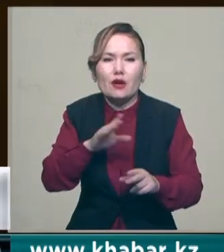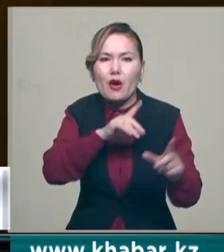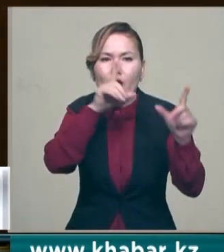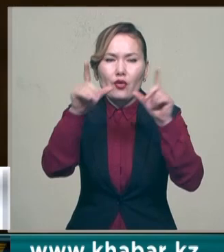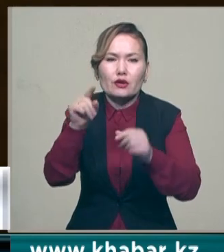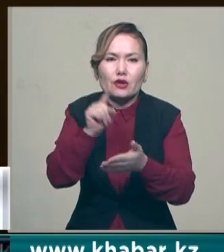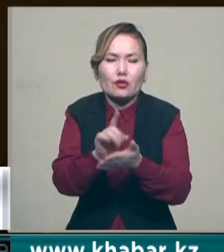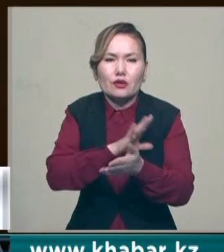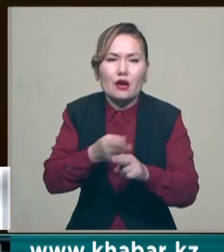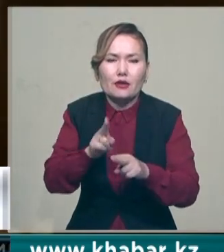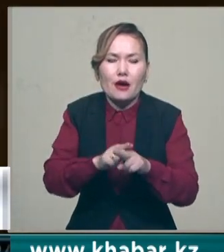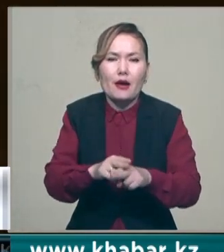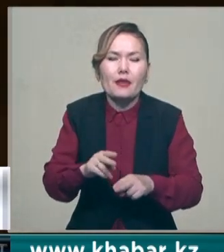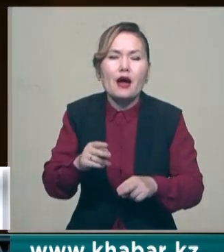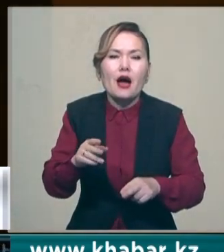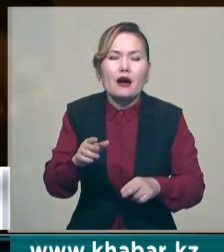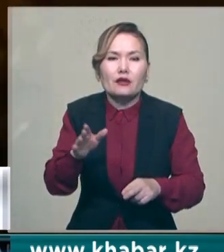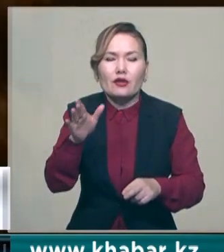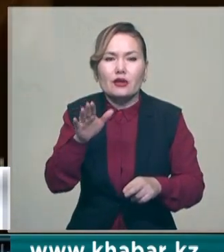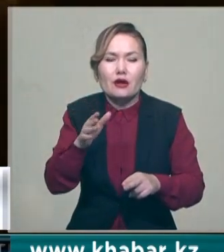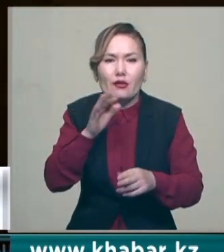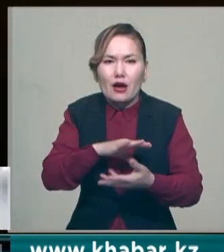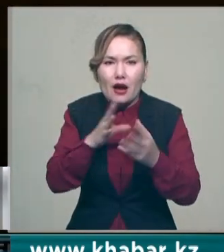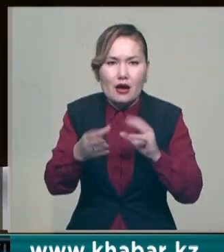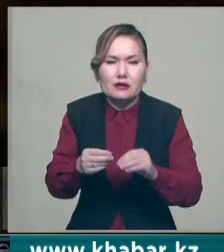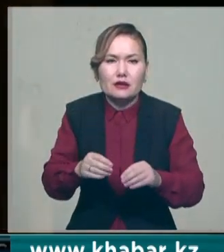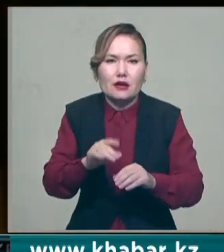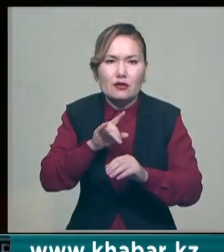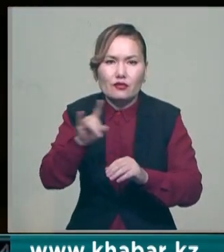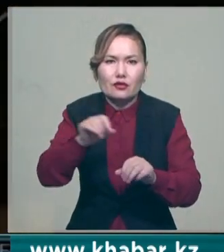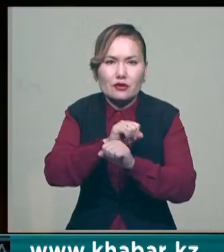бірақ рейс 1 сағатқа кешіктірілген. Қазір оқиғаның мән-жайы анықталып жатыр.